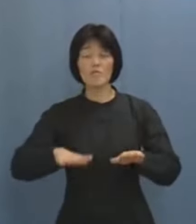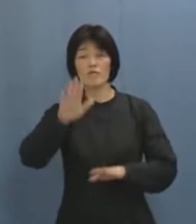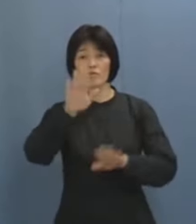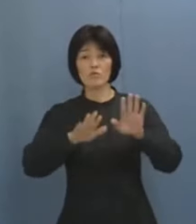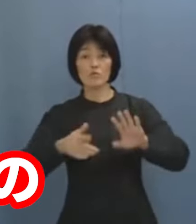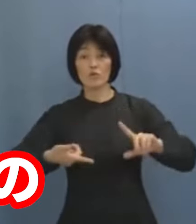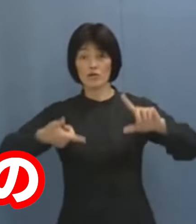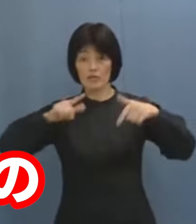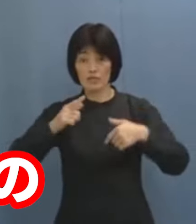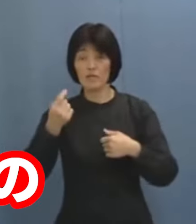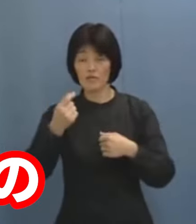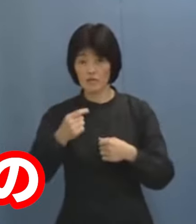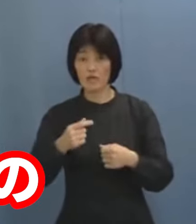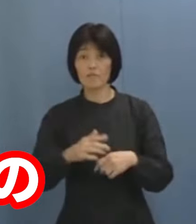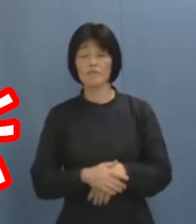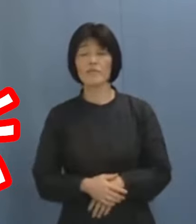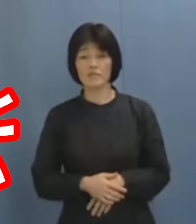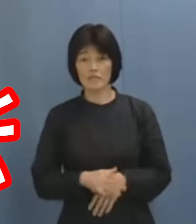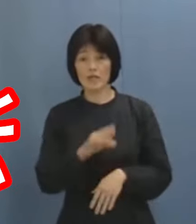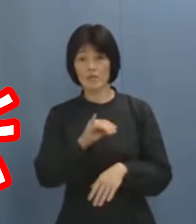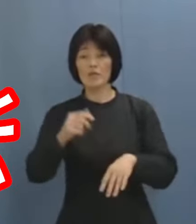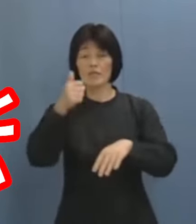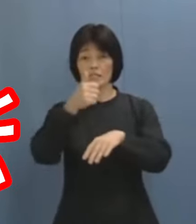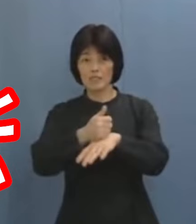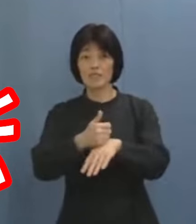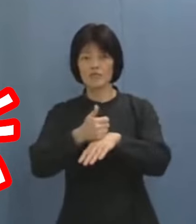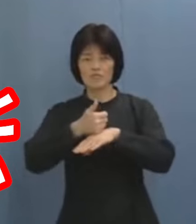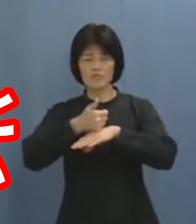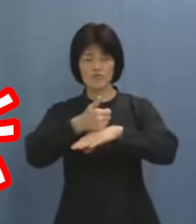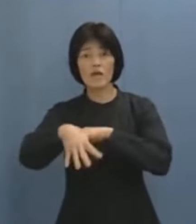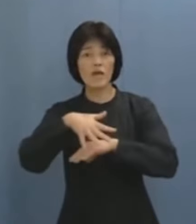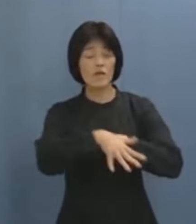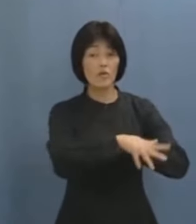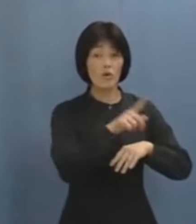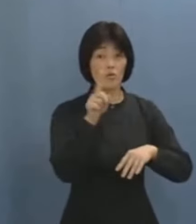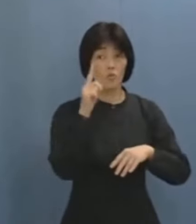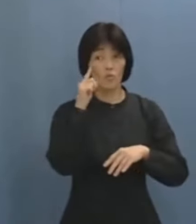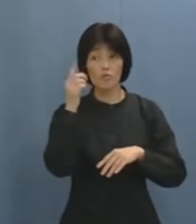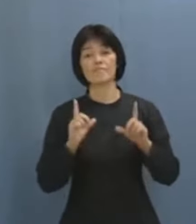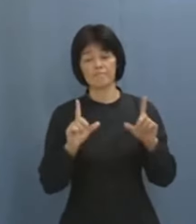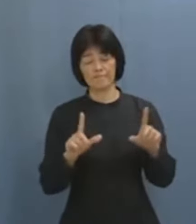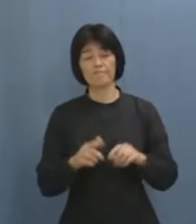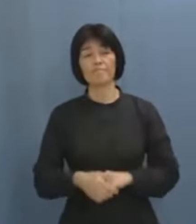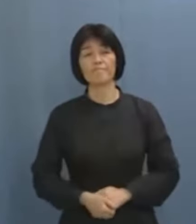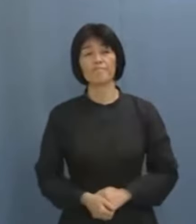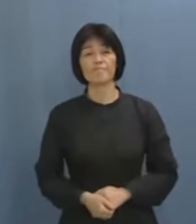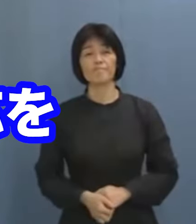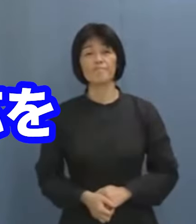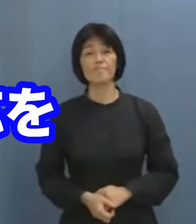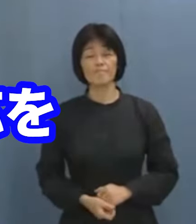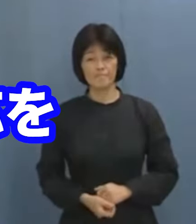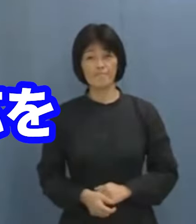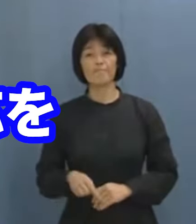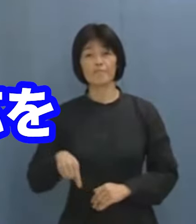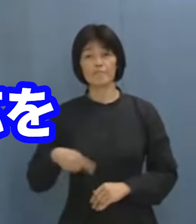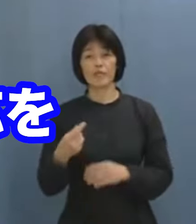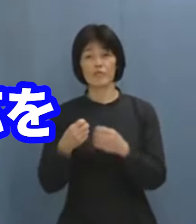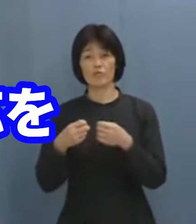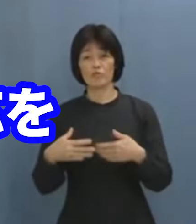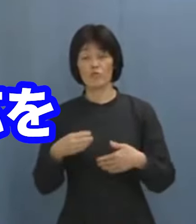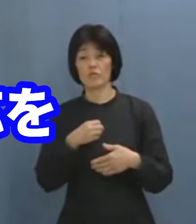取るというふうにご自身が続けることへの影響っていうのはないとお考えなんでしょうか。 そうですね、百条委員会第三者委員